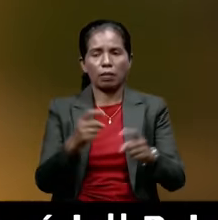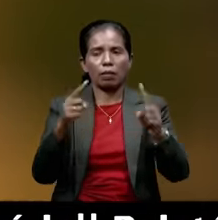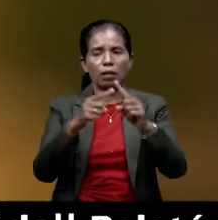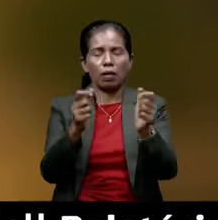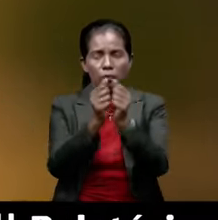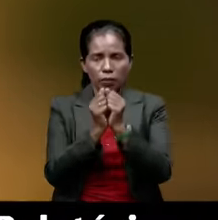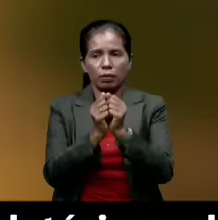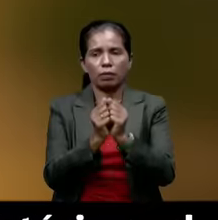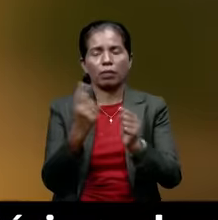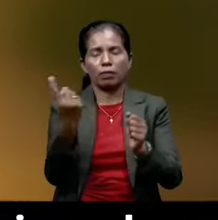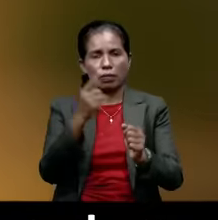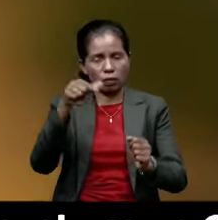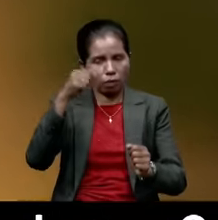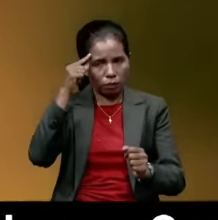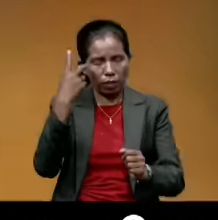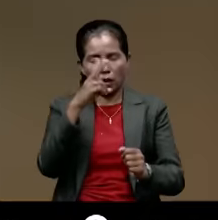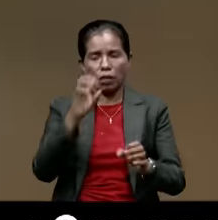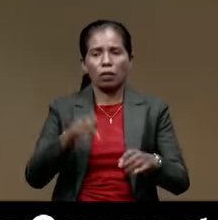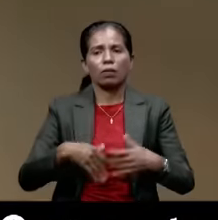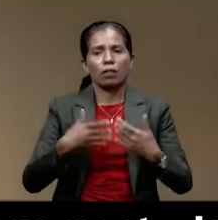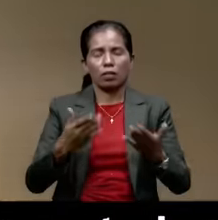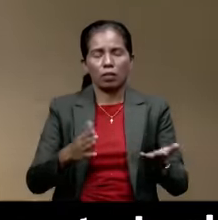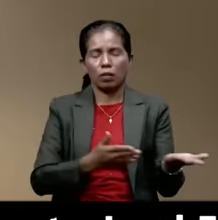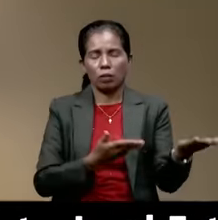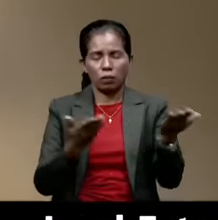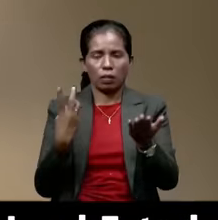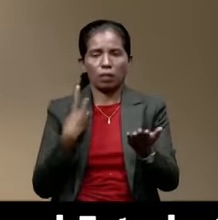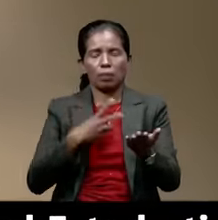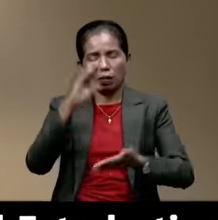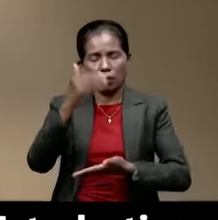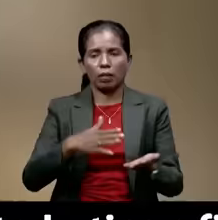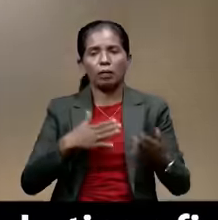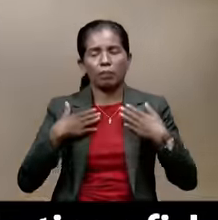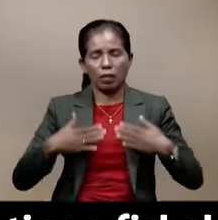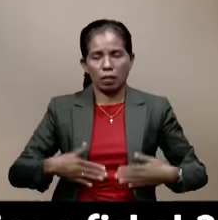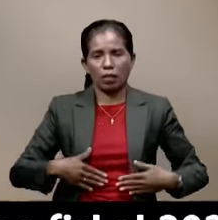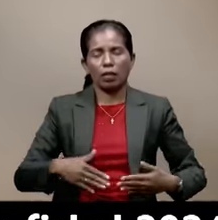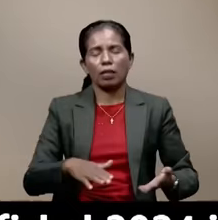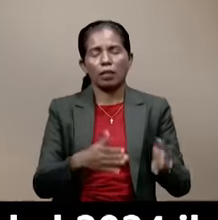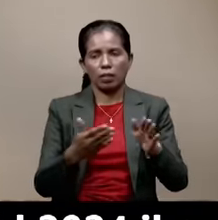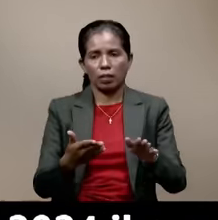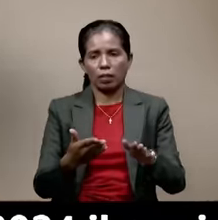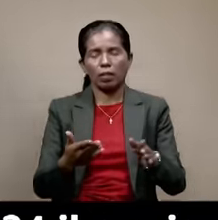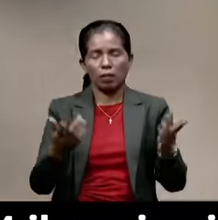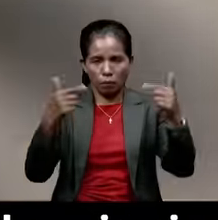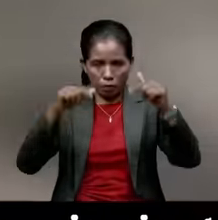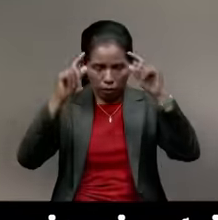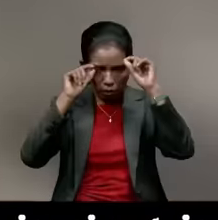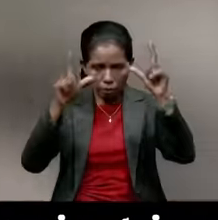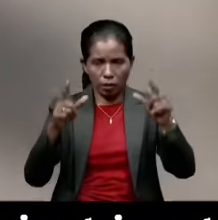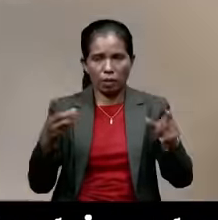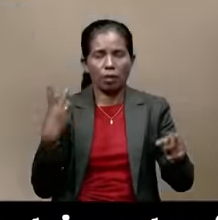hamutuk nafati nolol governo, hari oin sapra, mati isine tinggi to iha Timor. Ira nemak, ina aman sira